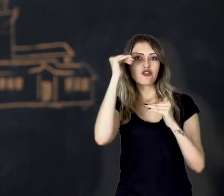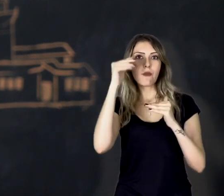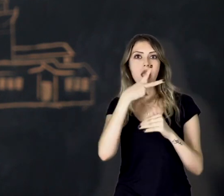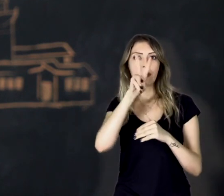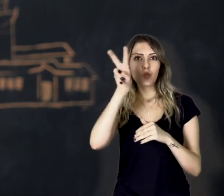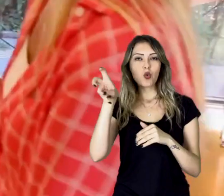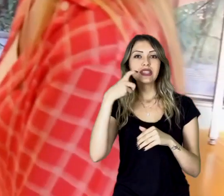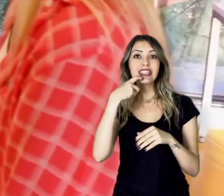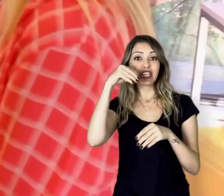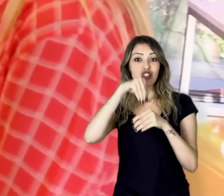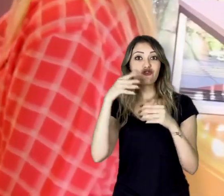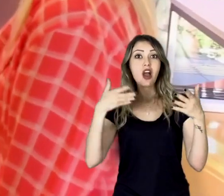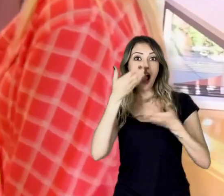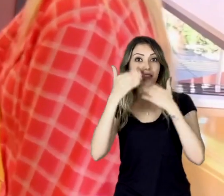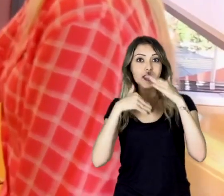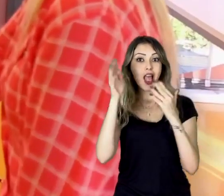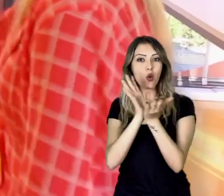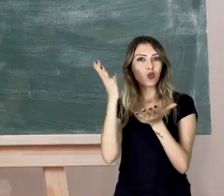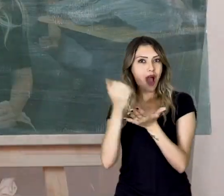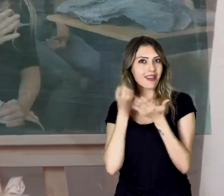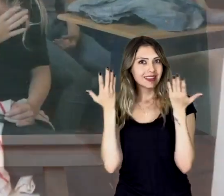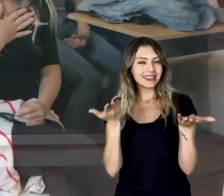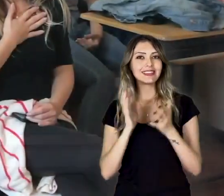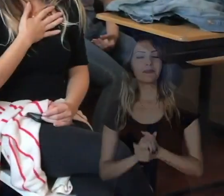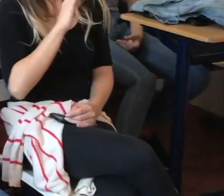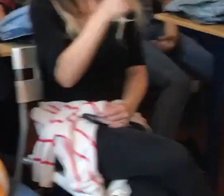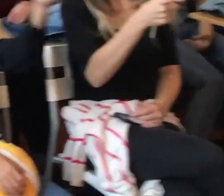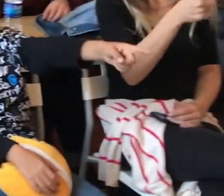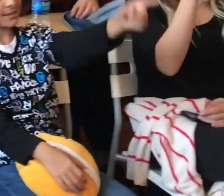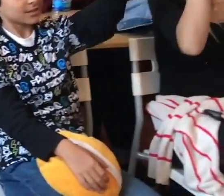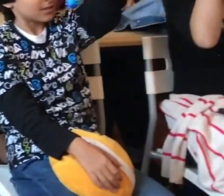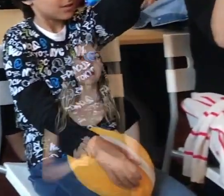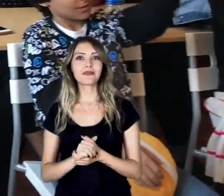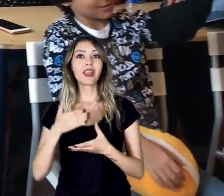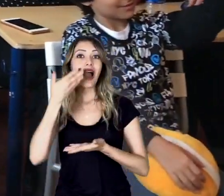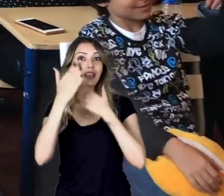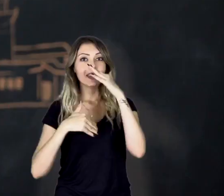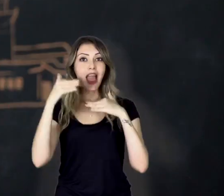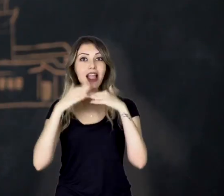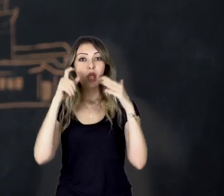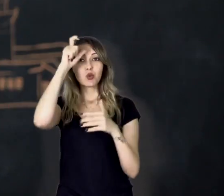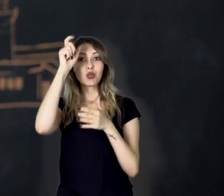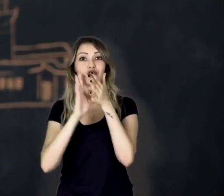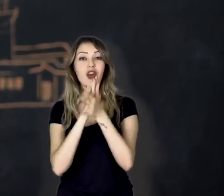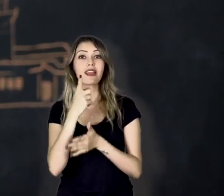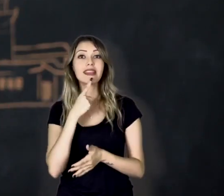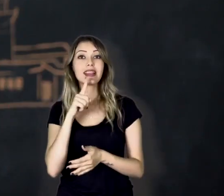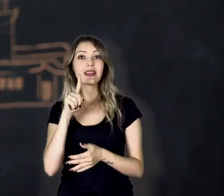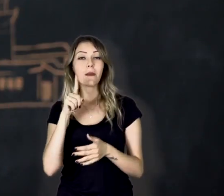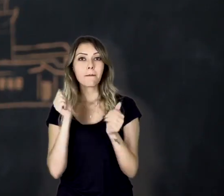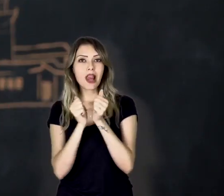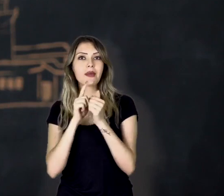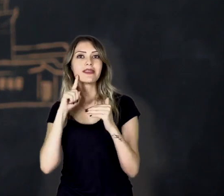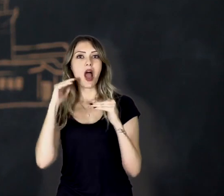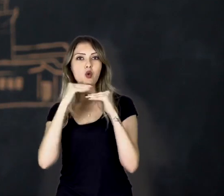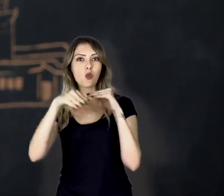Kategorisinde 2018 kazananı oldum. Müzik Anlatan Neler Türk İşaretliği destekli, işitme